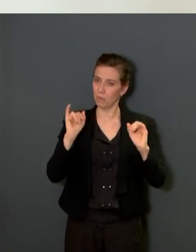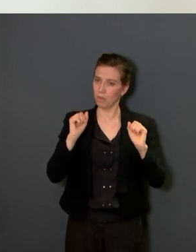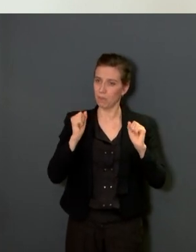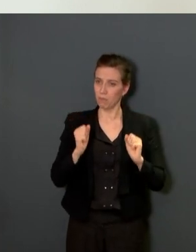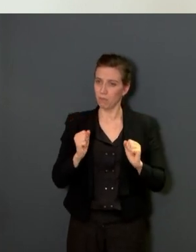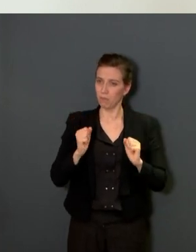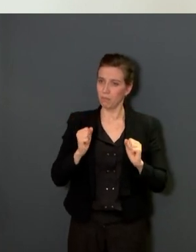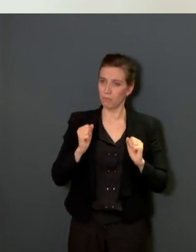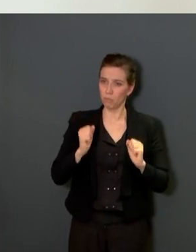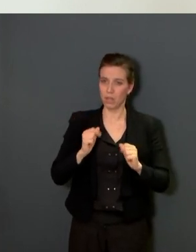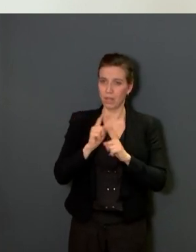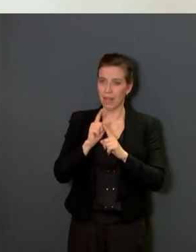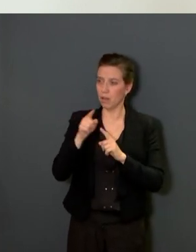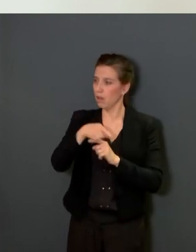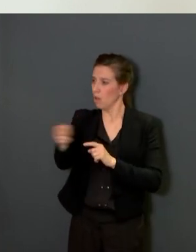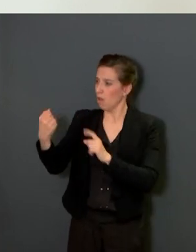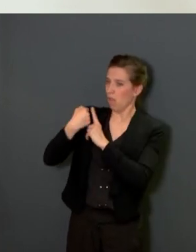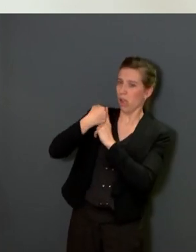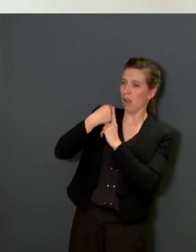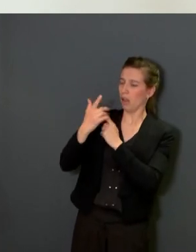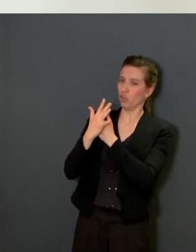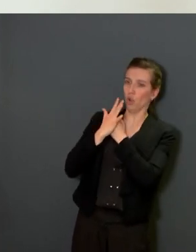is? Het is moeilijk om te rijmen. Hè?